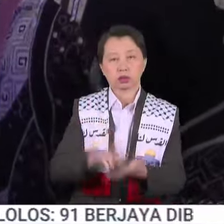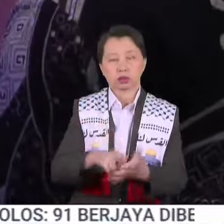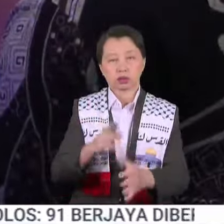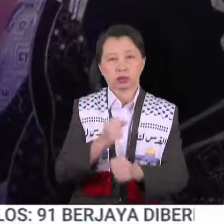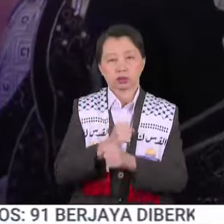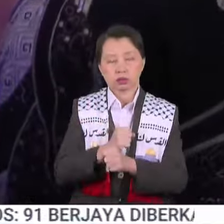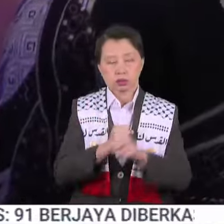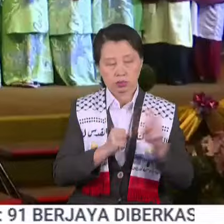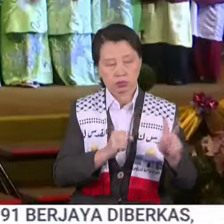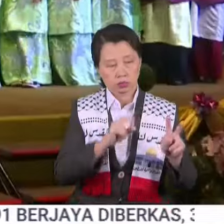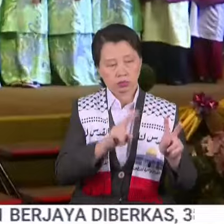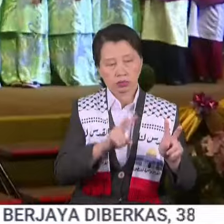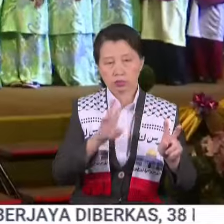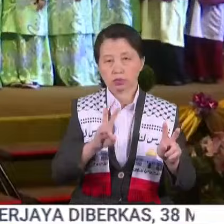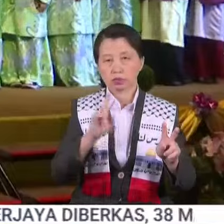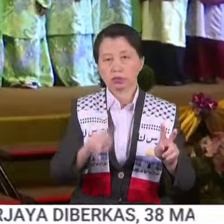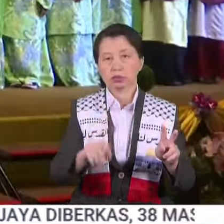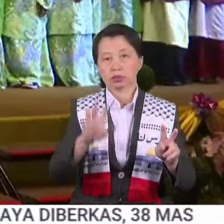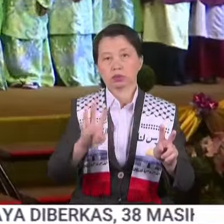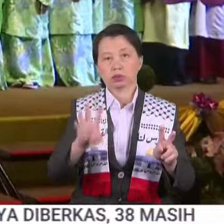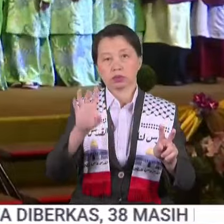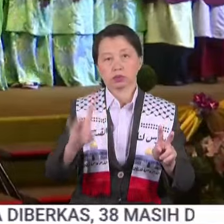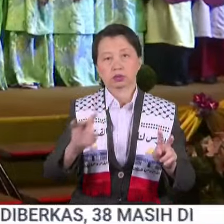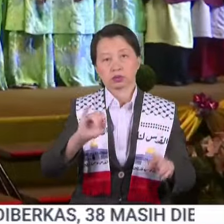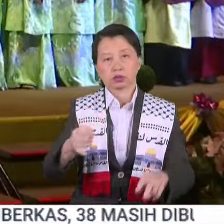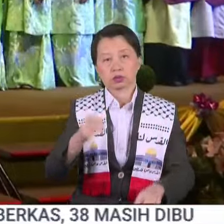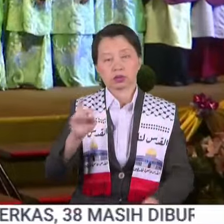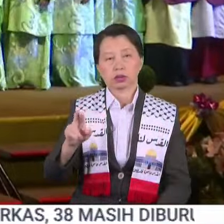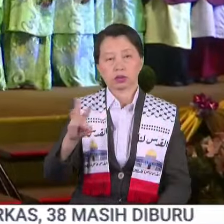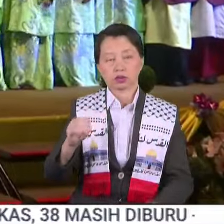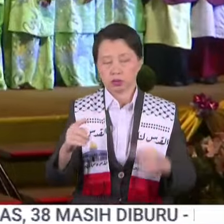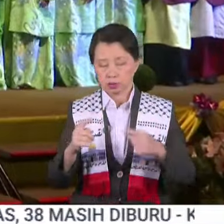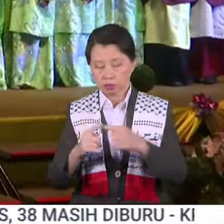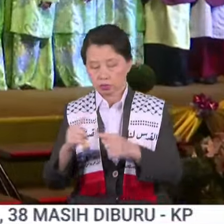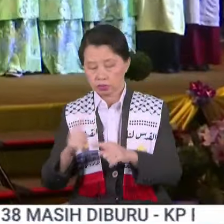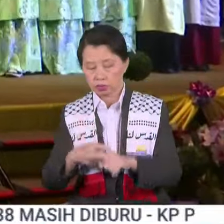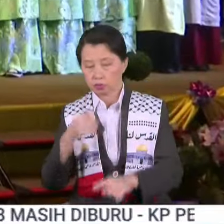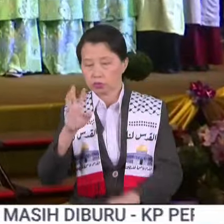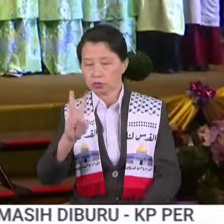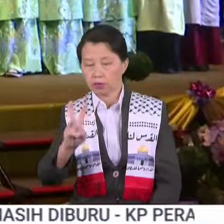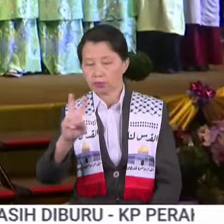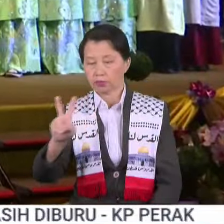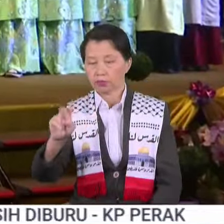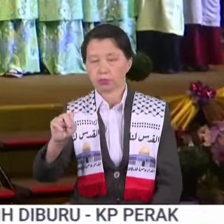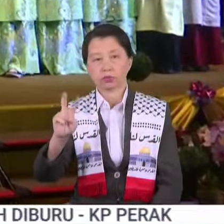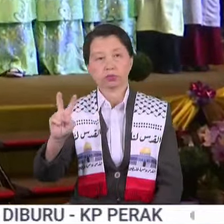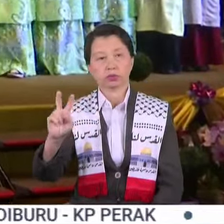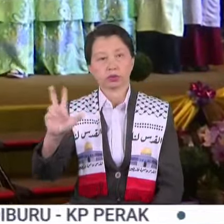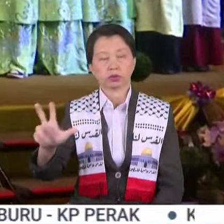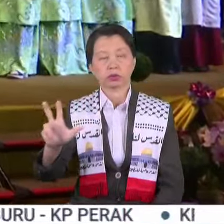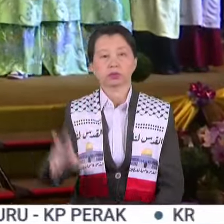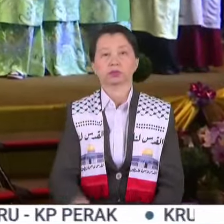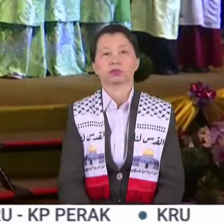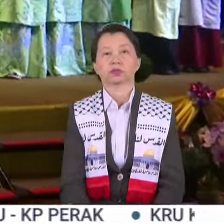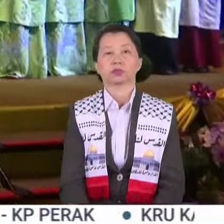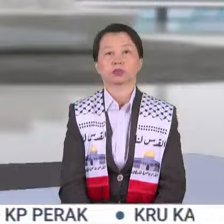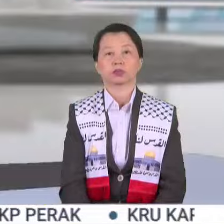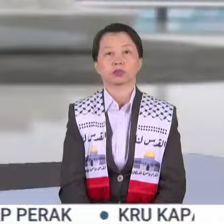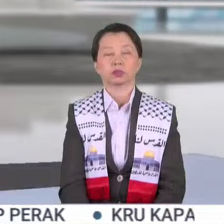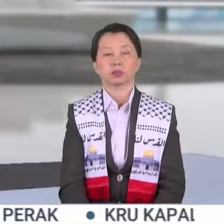perolehan RM227.48 juta ringgit hingga Jun 2023.